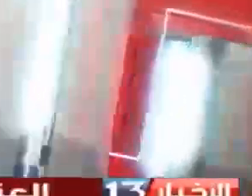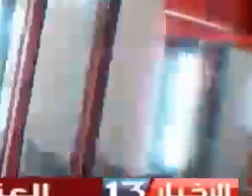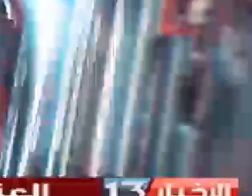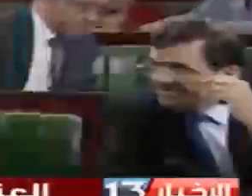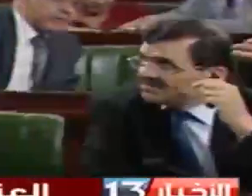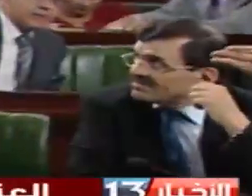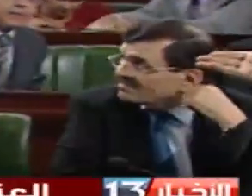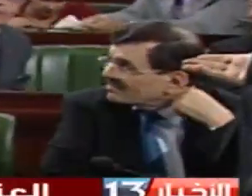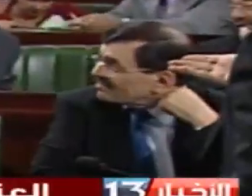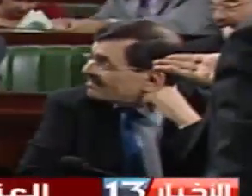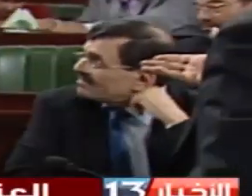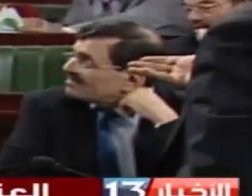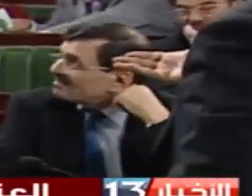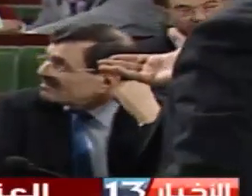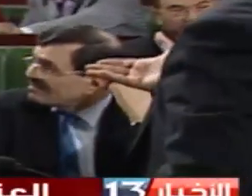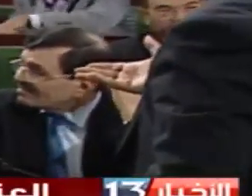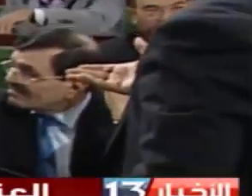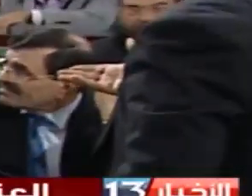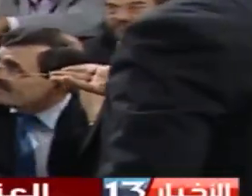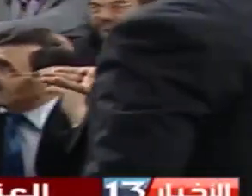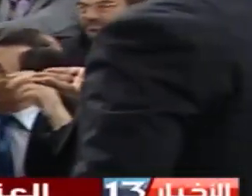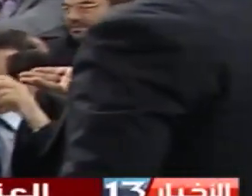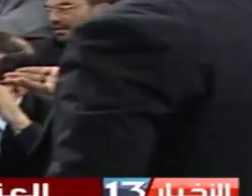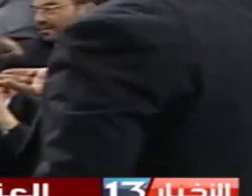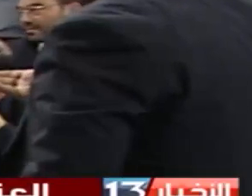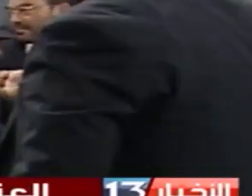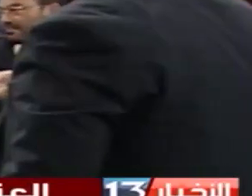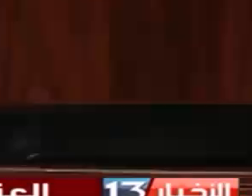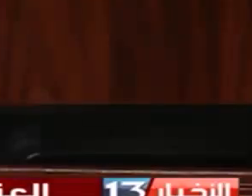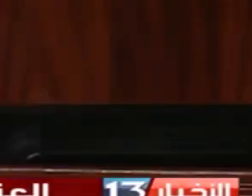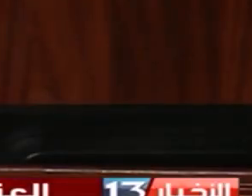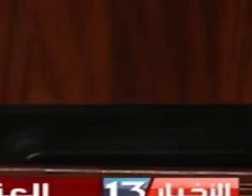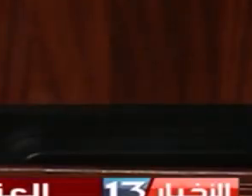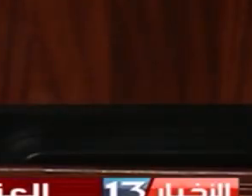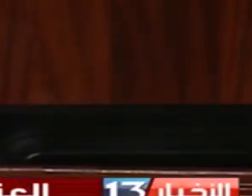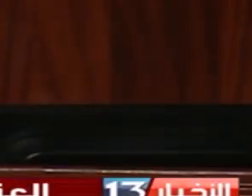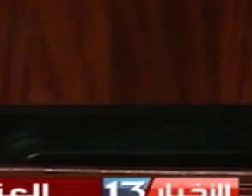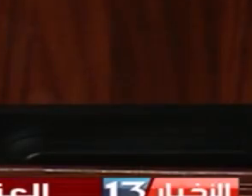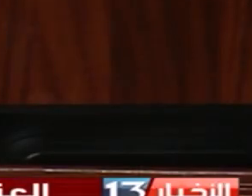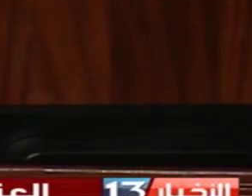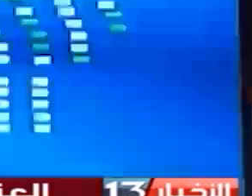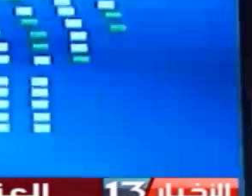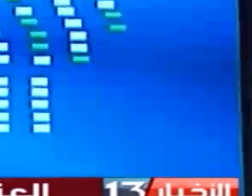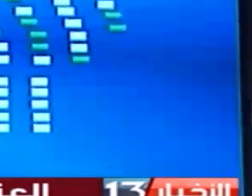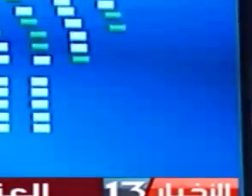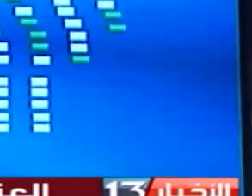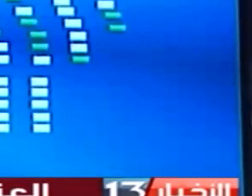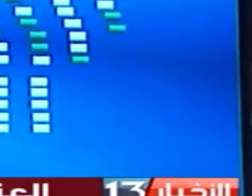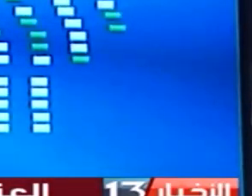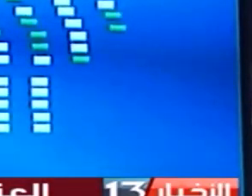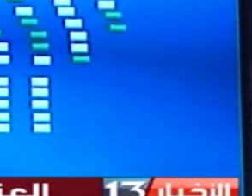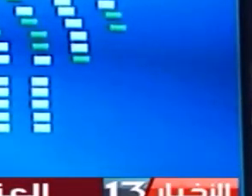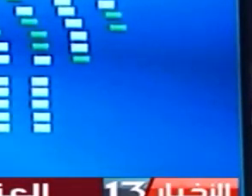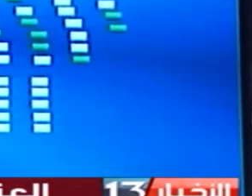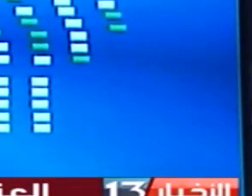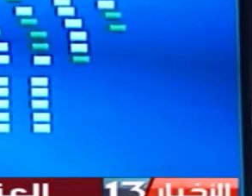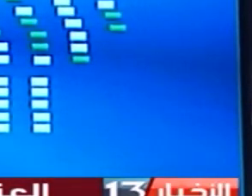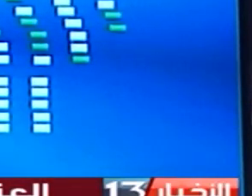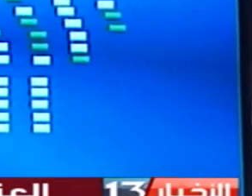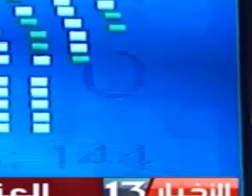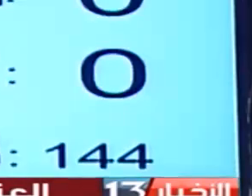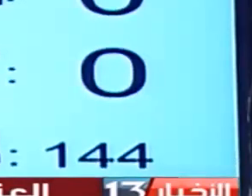مجلس النواب يصادق على مشروع القانون الاساسي لهياه حقوق الانسان في كامل فصوله الاثنين وستين